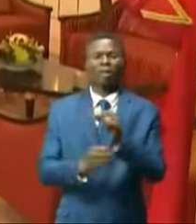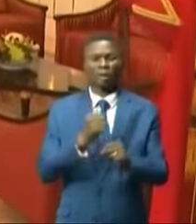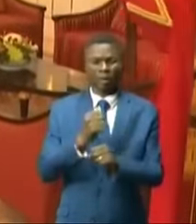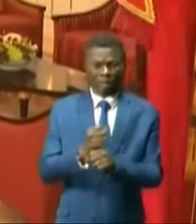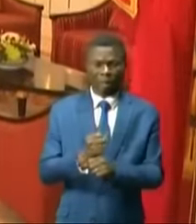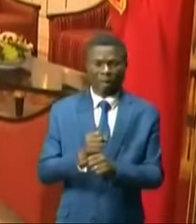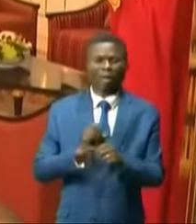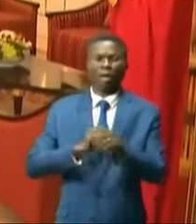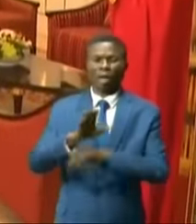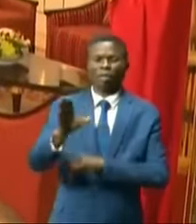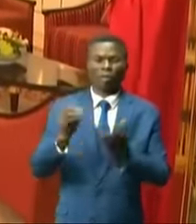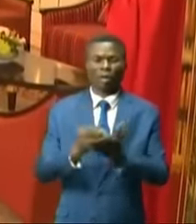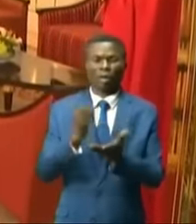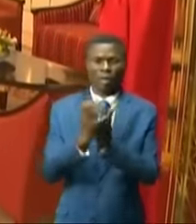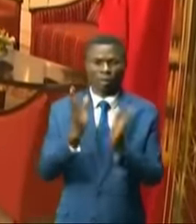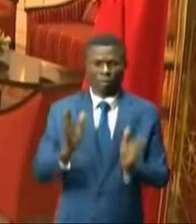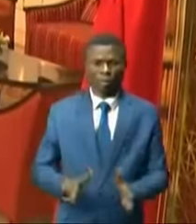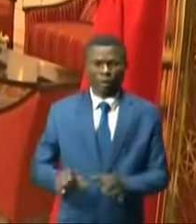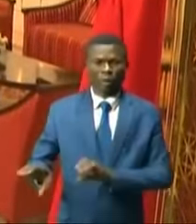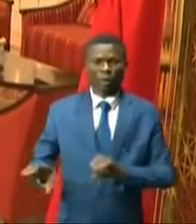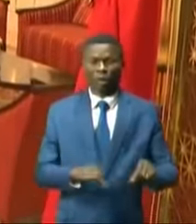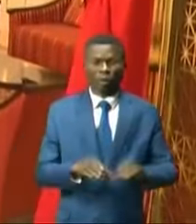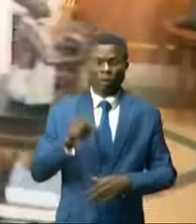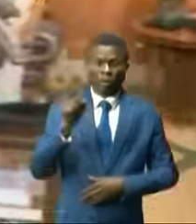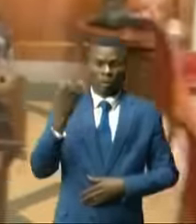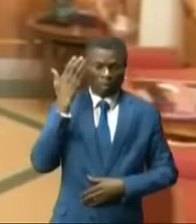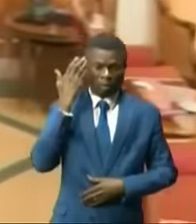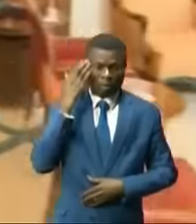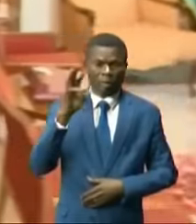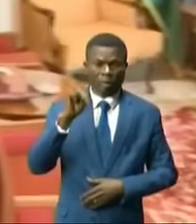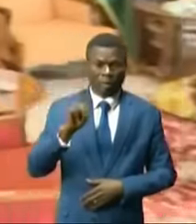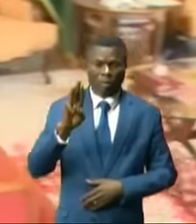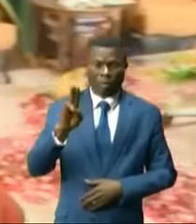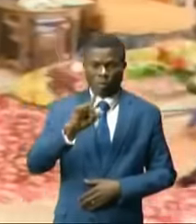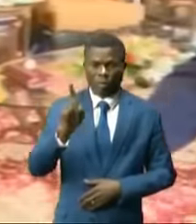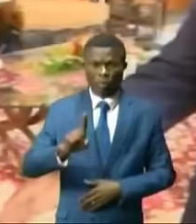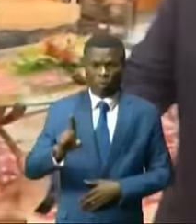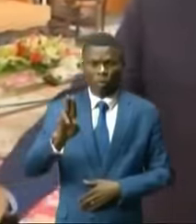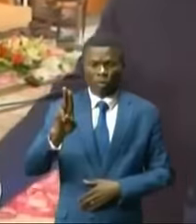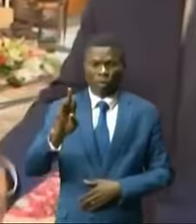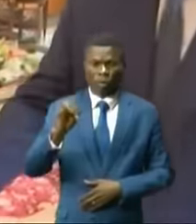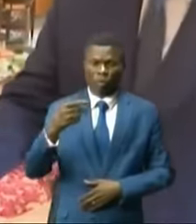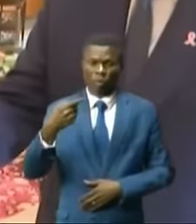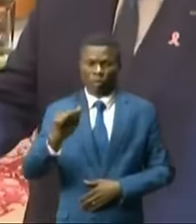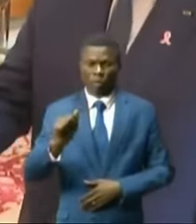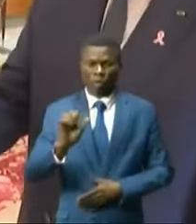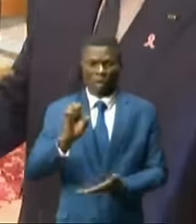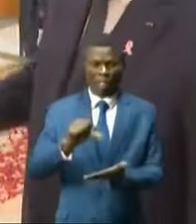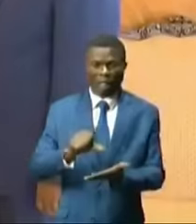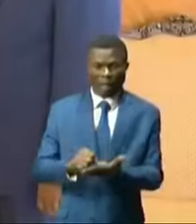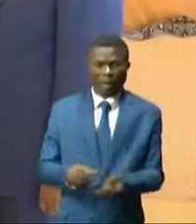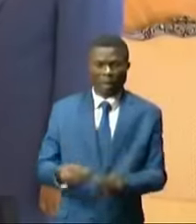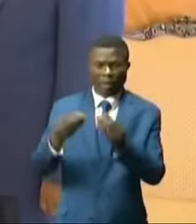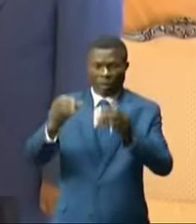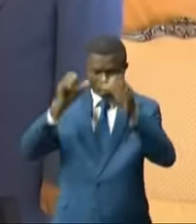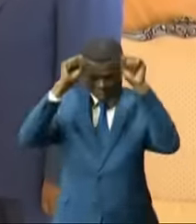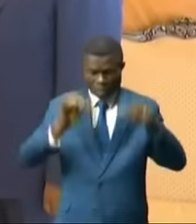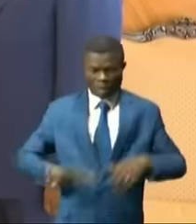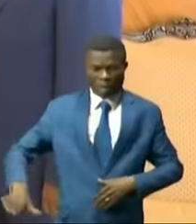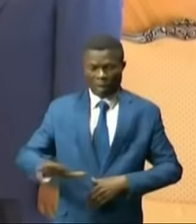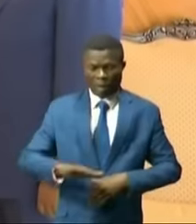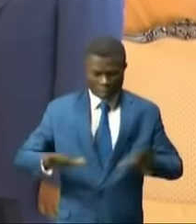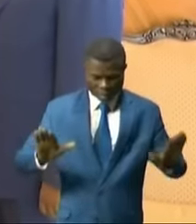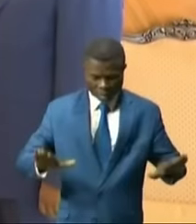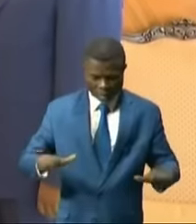Au cours de cette cérémonie officielle, Christophe Mozungu a remis sa lettre de créance au président Macky Sall de la République